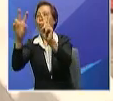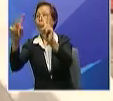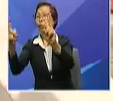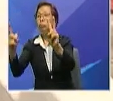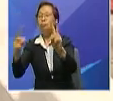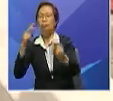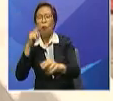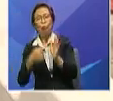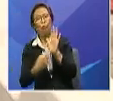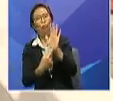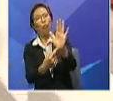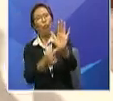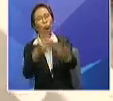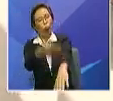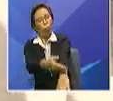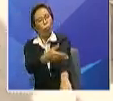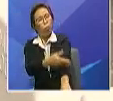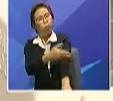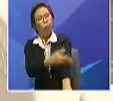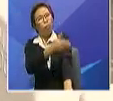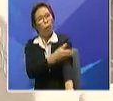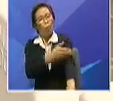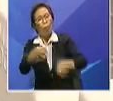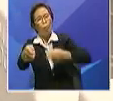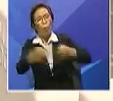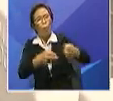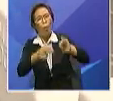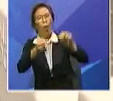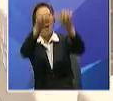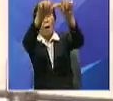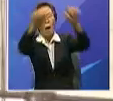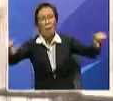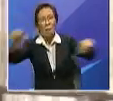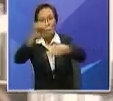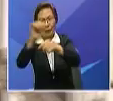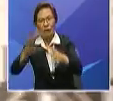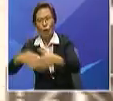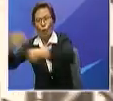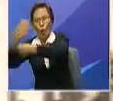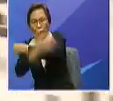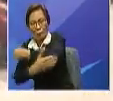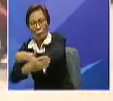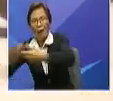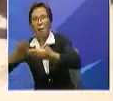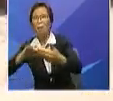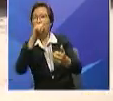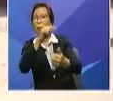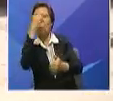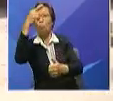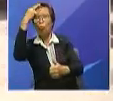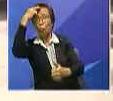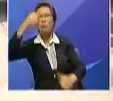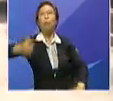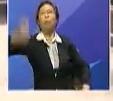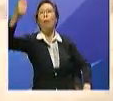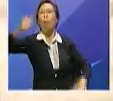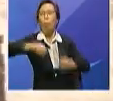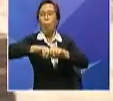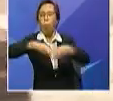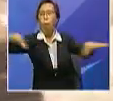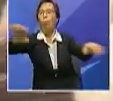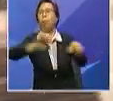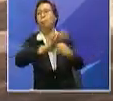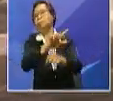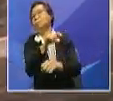memperlihatkan penambah baikkah dari segi pengurusan penginapan pekerja asing yang menjadi antara punca utama penularan